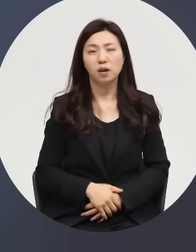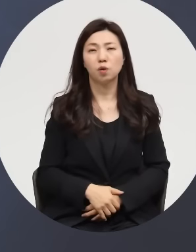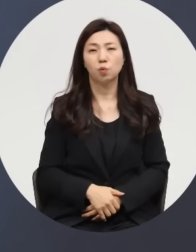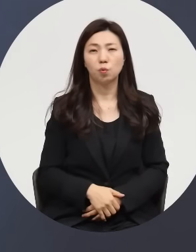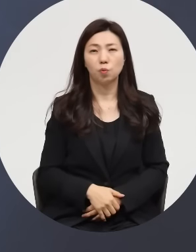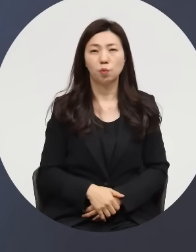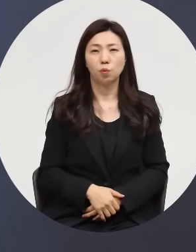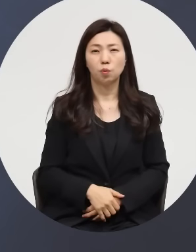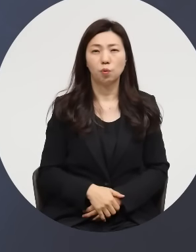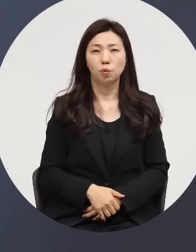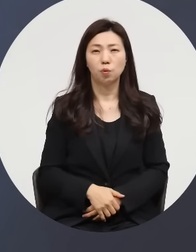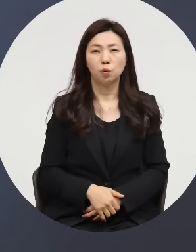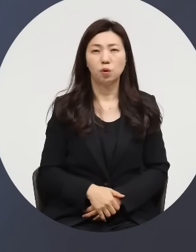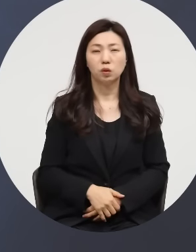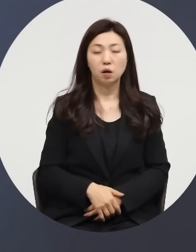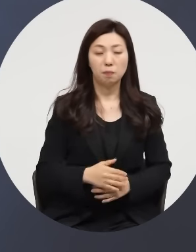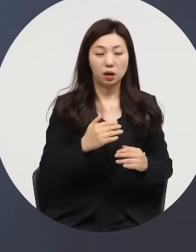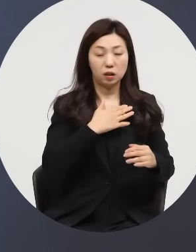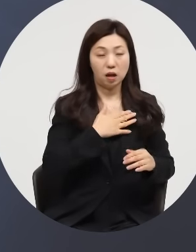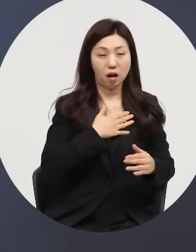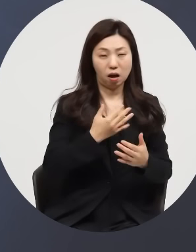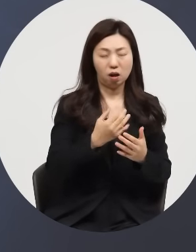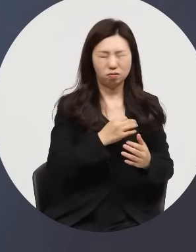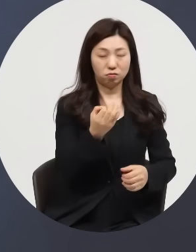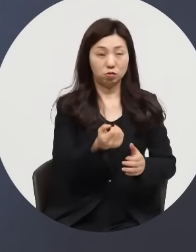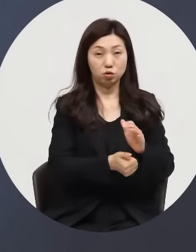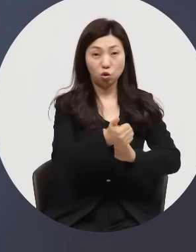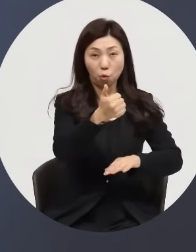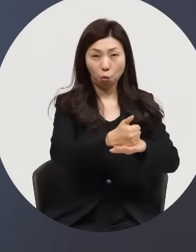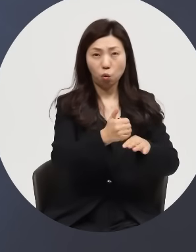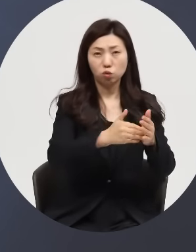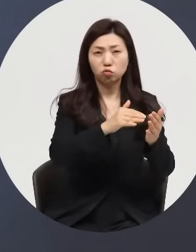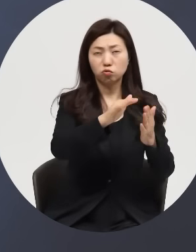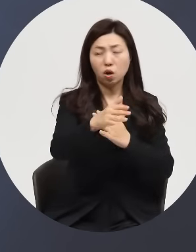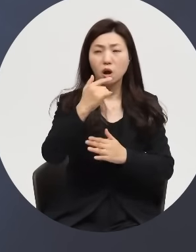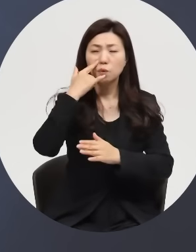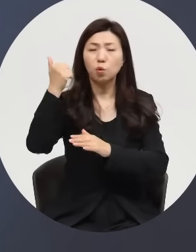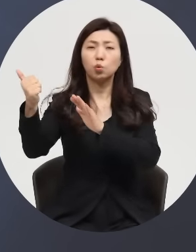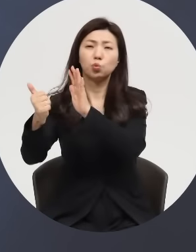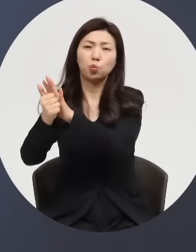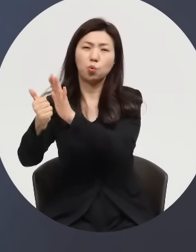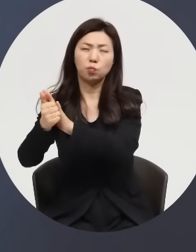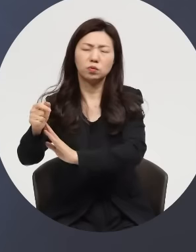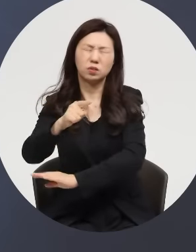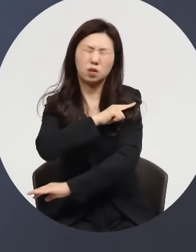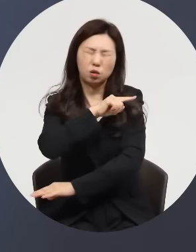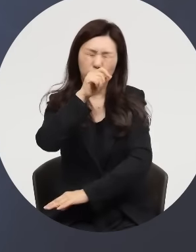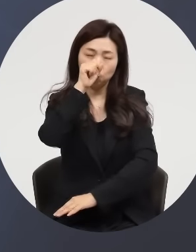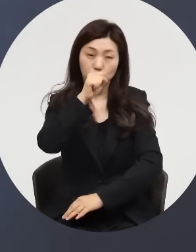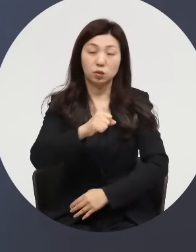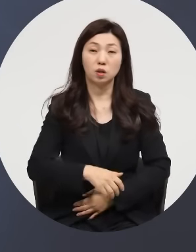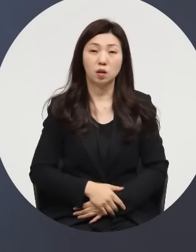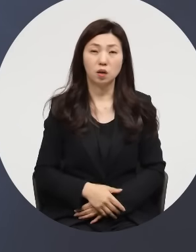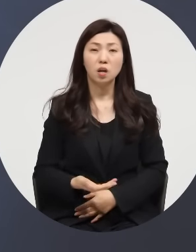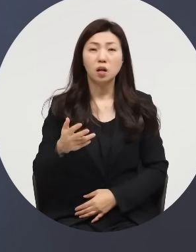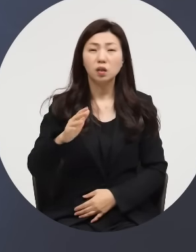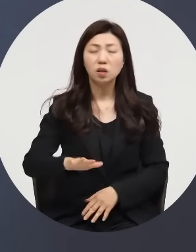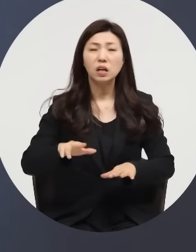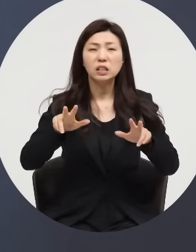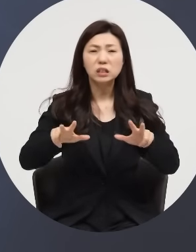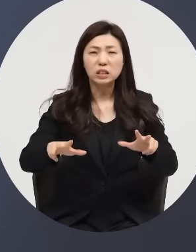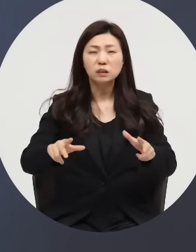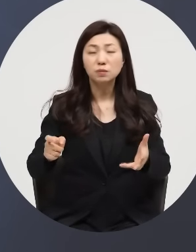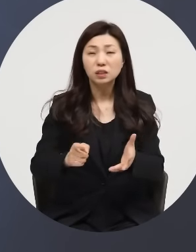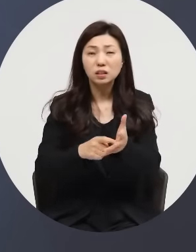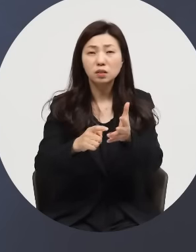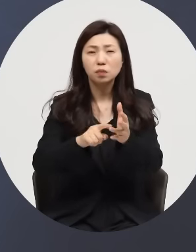그때 어머니 아버지를 도울 수 있으면 베스트 더 좋은 일이고 근데 지금은 일단 빠져나오는